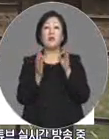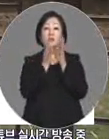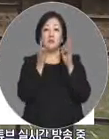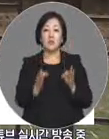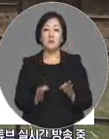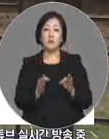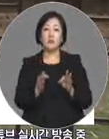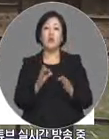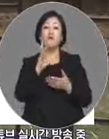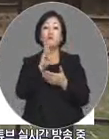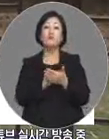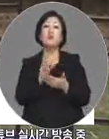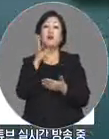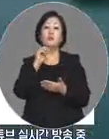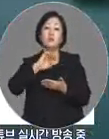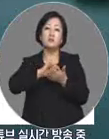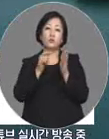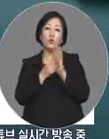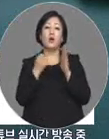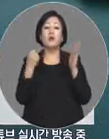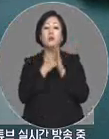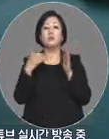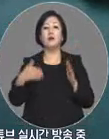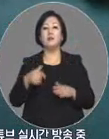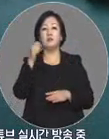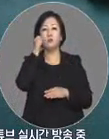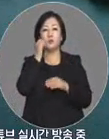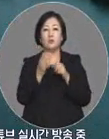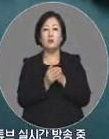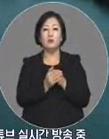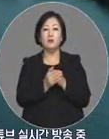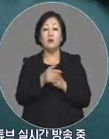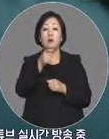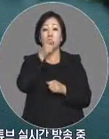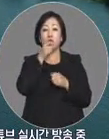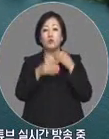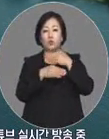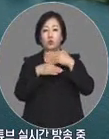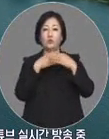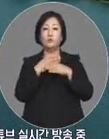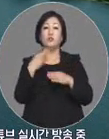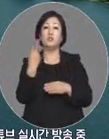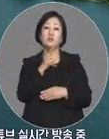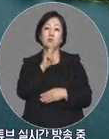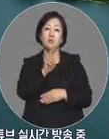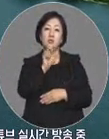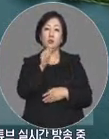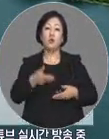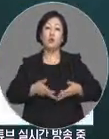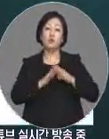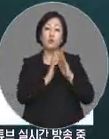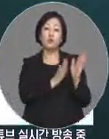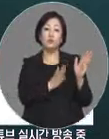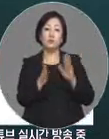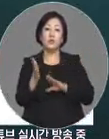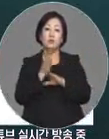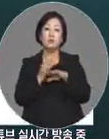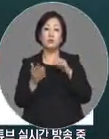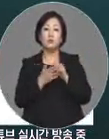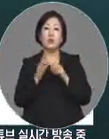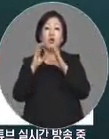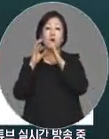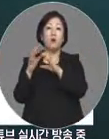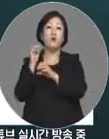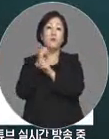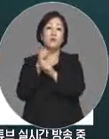문제일 수가 있다는 말씀인데 여기에 수문 설치는 2015년 준공 예정이지만 운문댐 관로 설치는